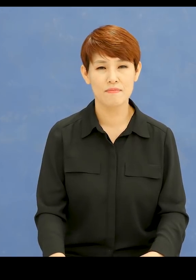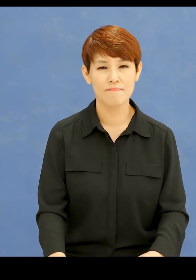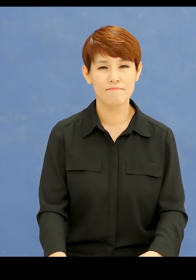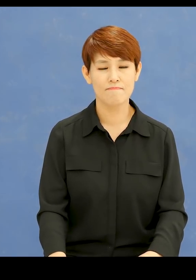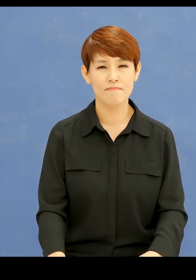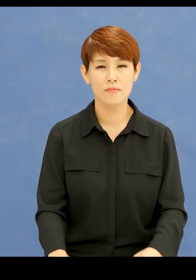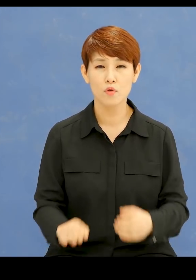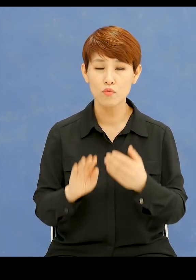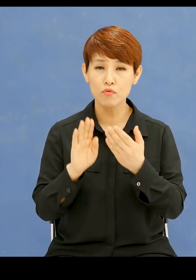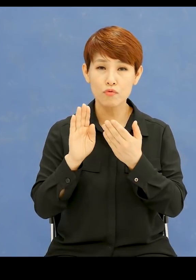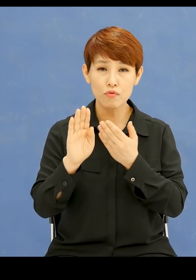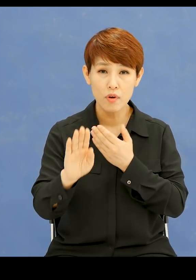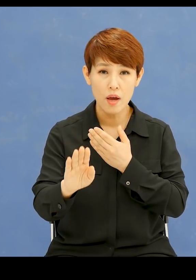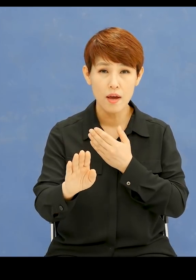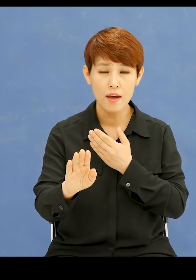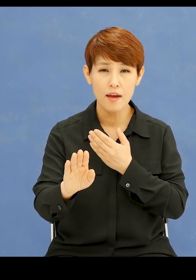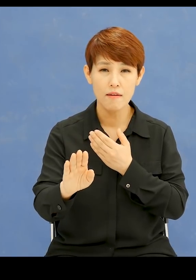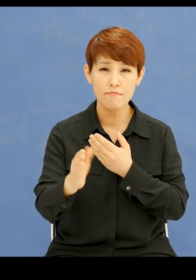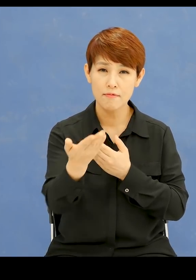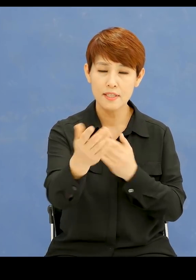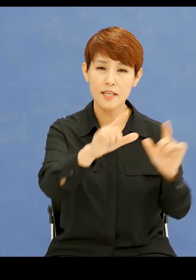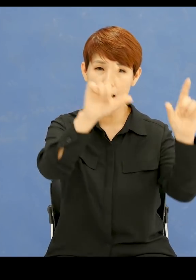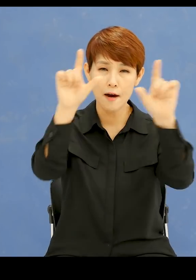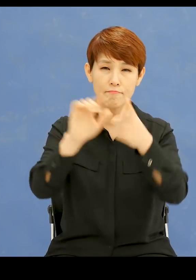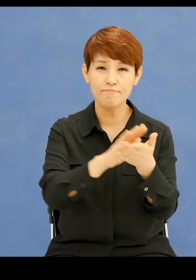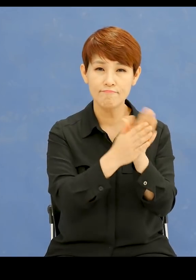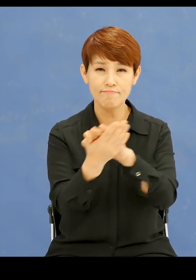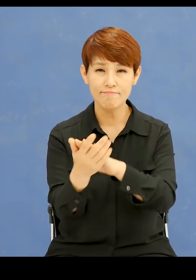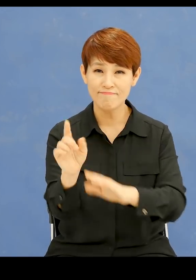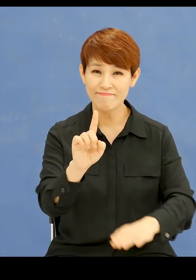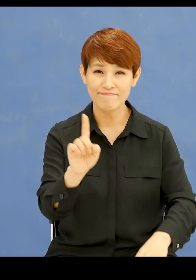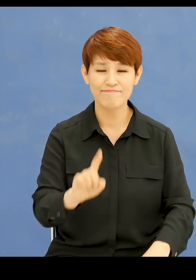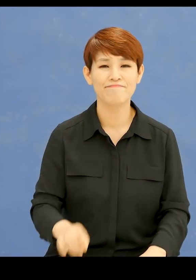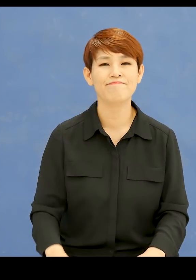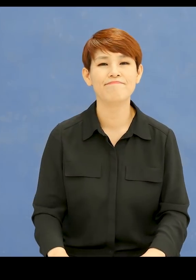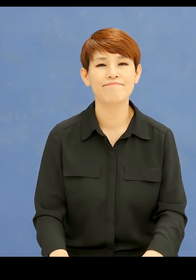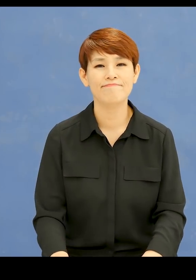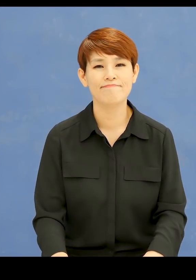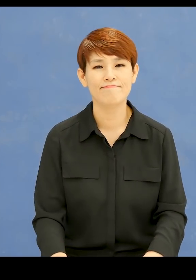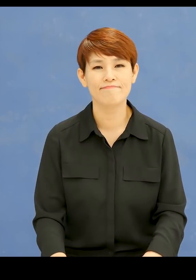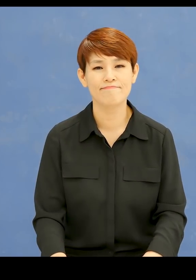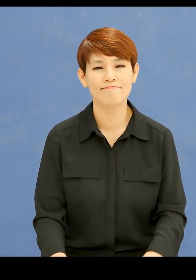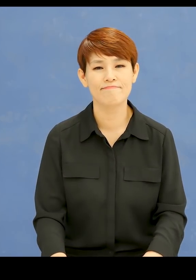하고 있은 후에 목사님의 삶은 어떻게 변화가 생기던가요?